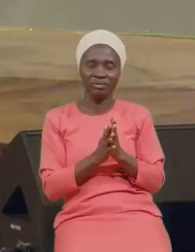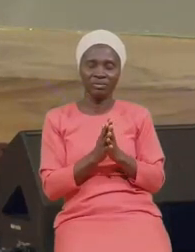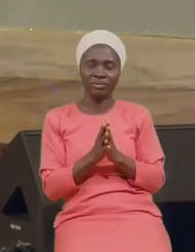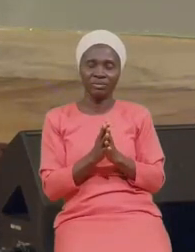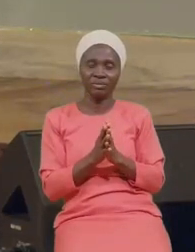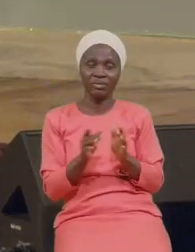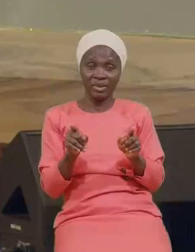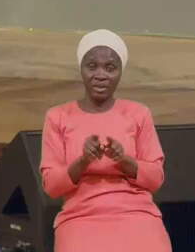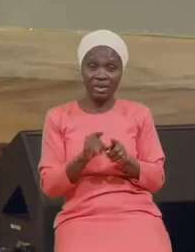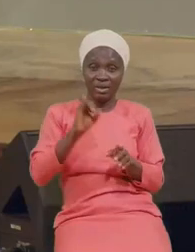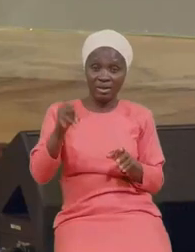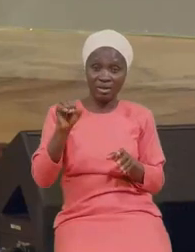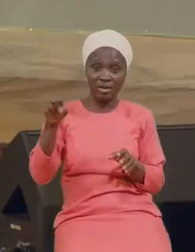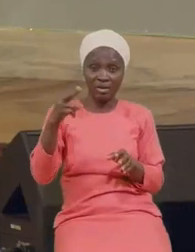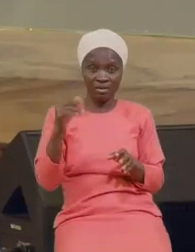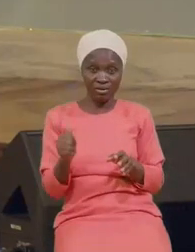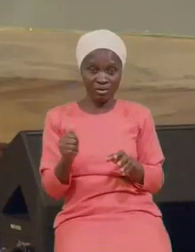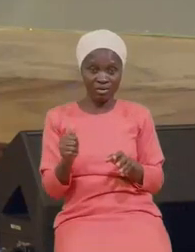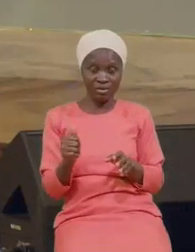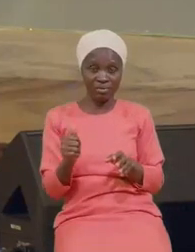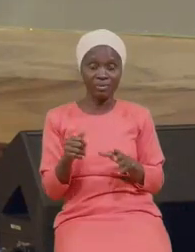à l'instant de Jésus